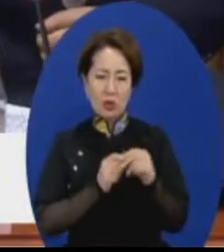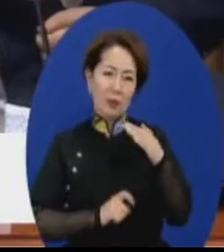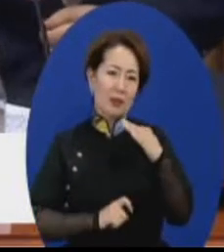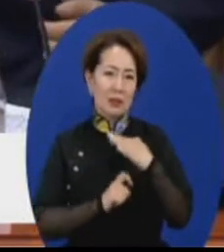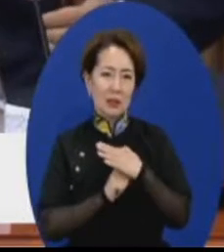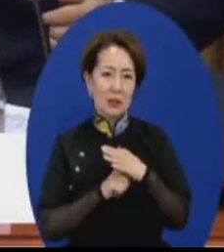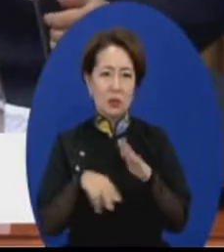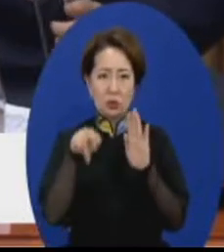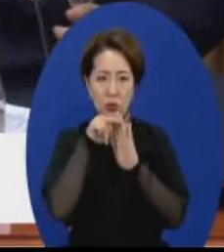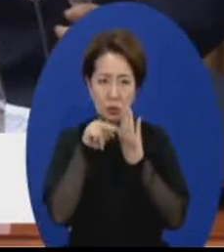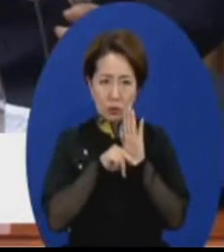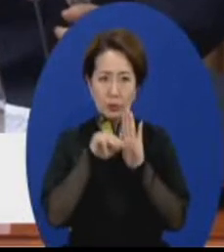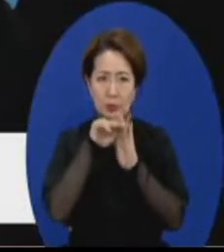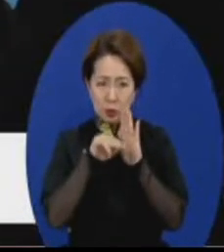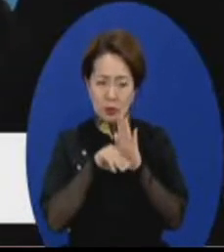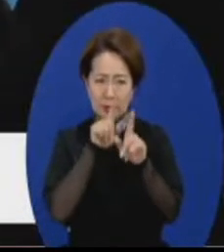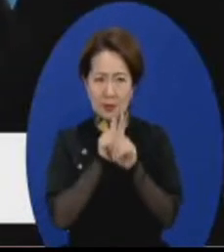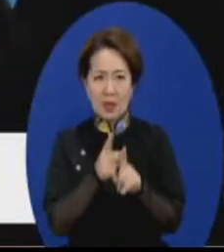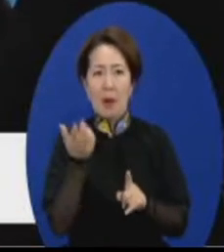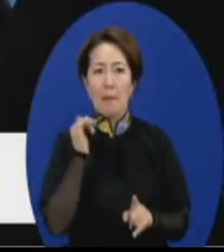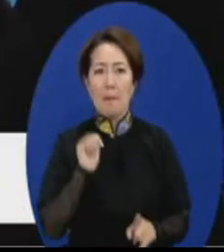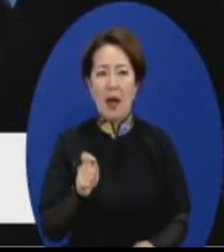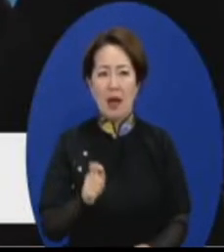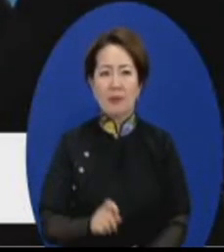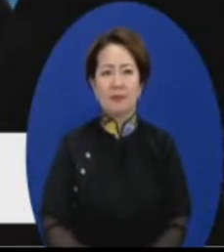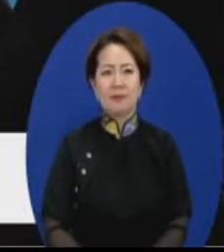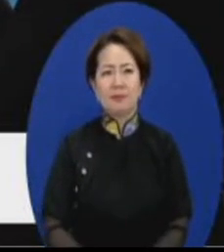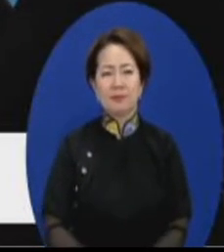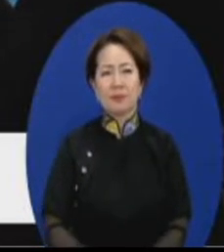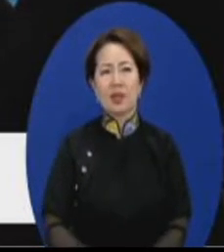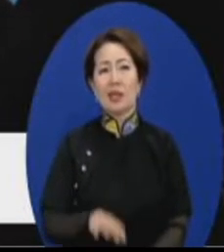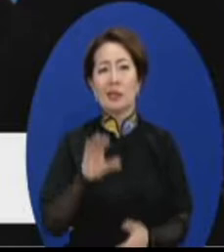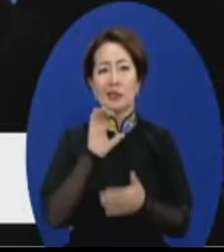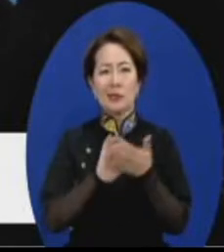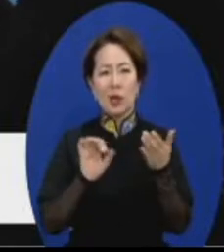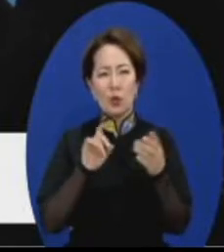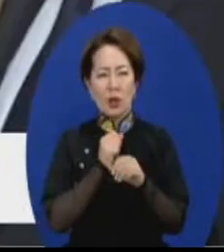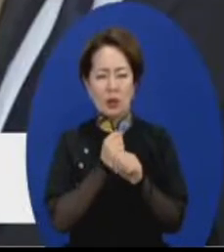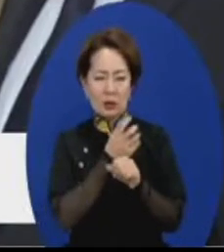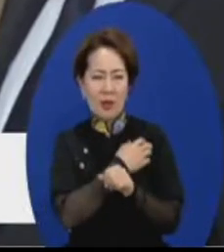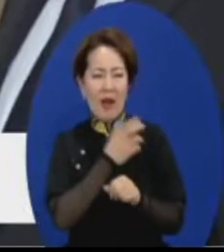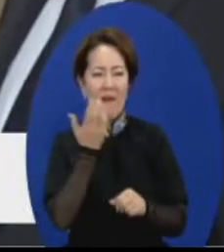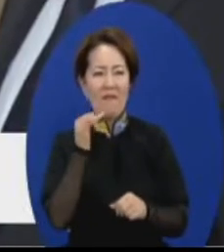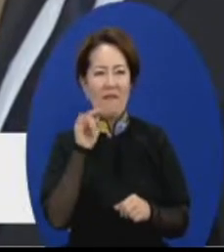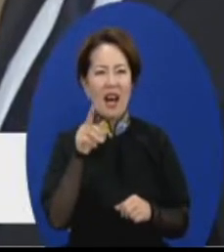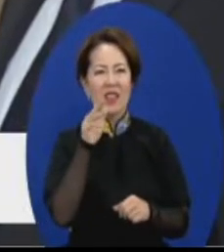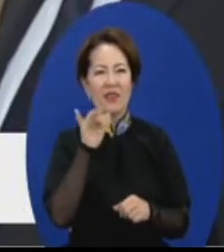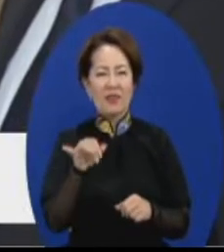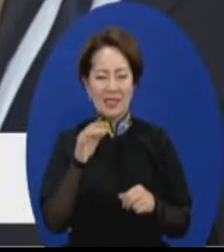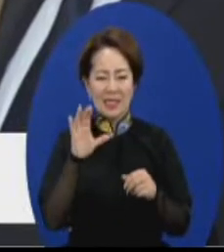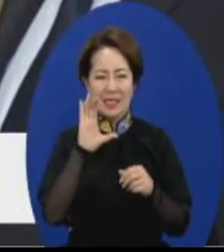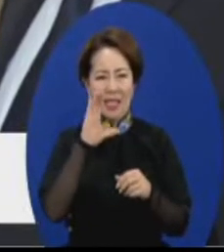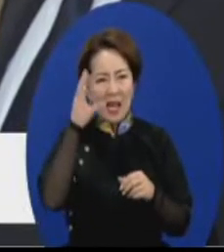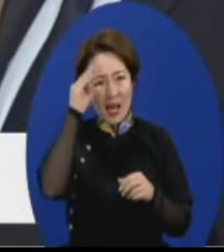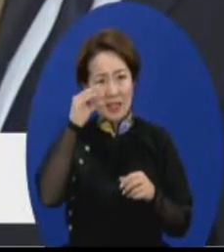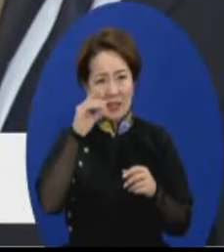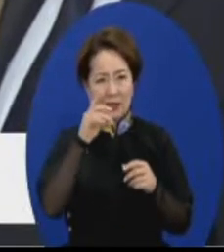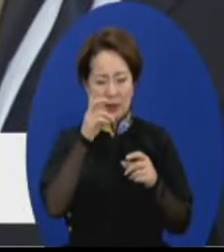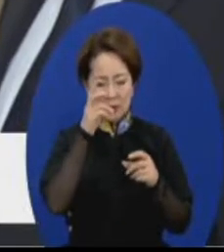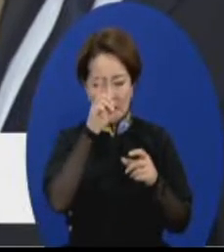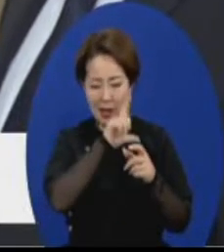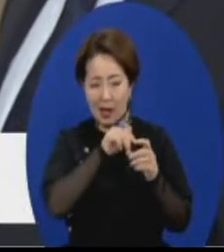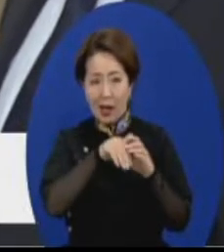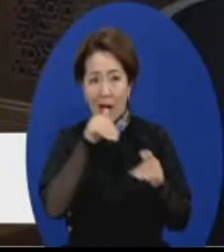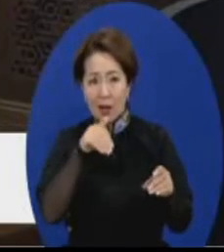та. Хууль дүрмийн хүрээнд байна. Санхүүгийн хөрөнгө аргамжаа хололсын байгууллага Фатмын сарал жагсаалтаас Монгол улс гарахад мөнгө